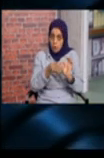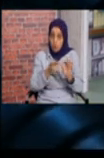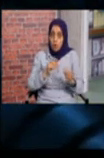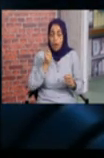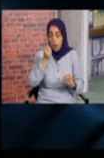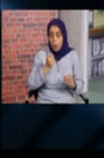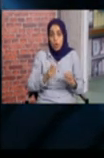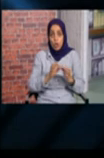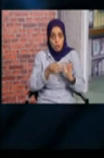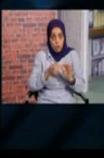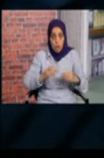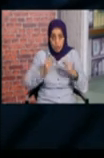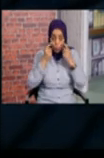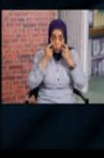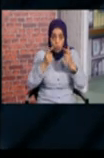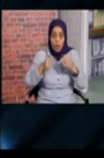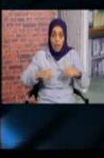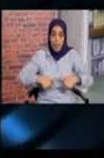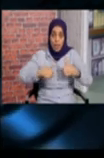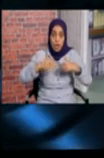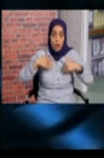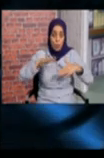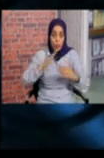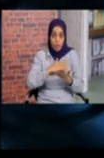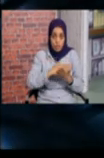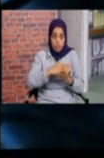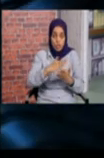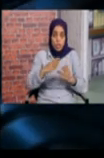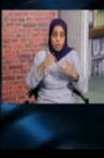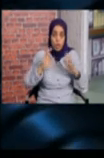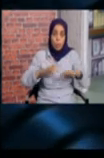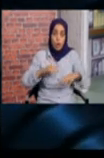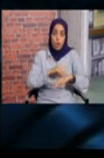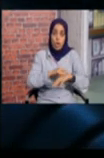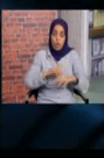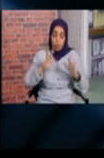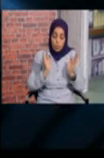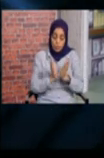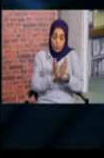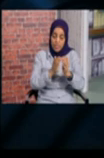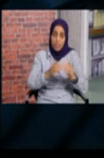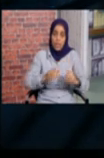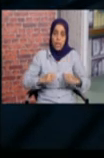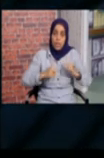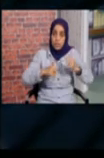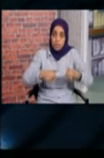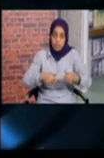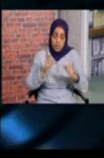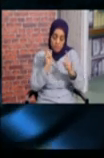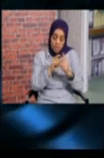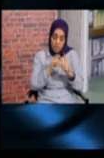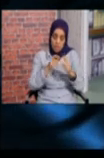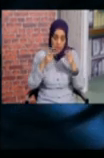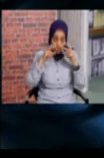لتنفيذ مبادره نور حياه لمكافحه هذا المرض من خلال تنظيم قوافل ميدانيه بتستهدف الكشف